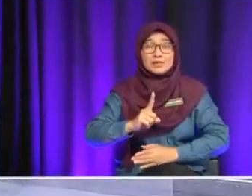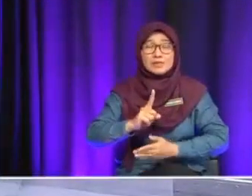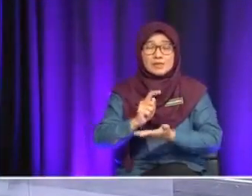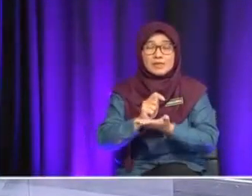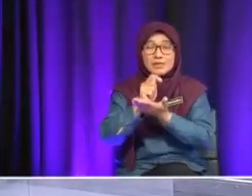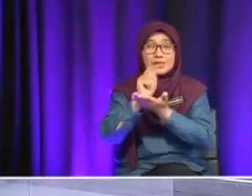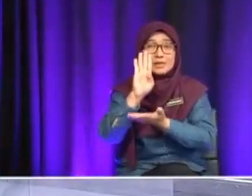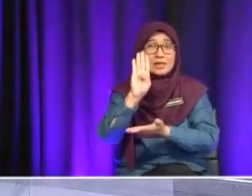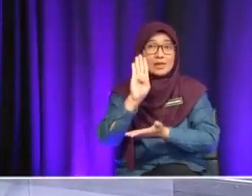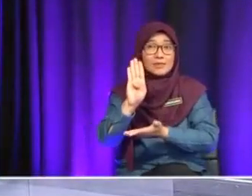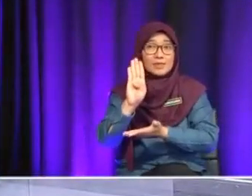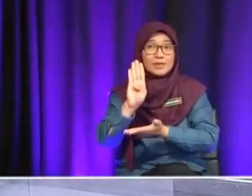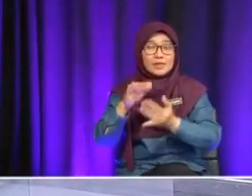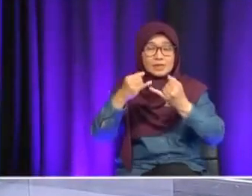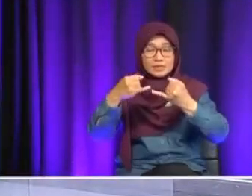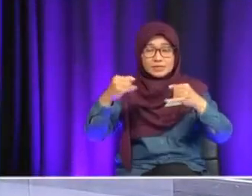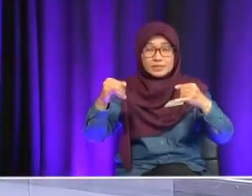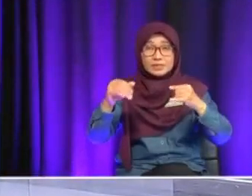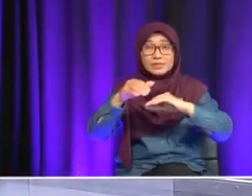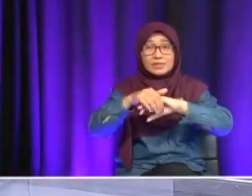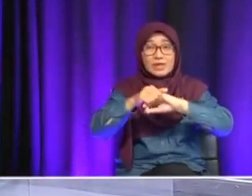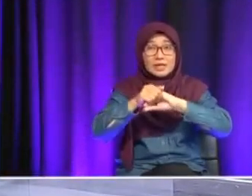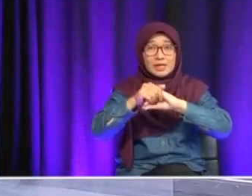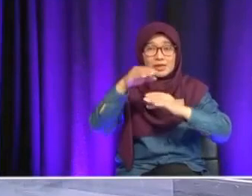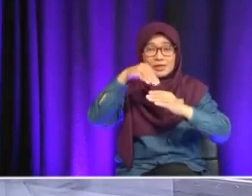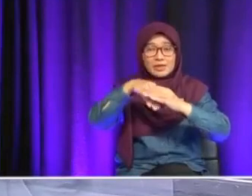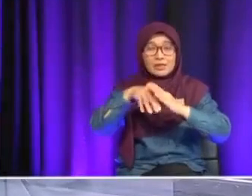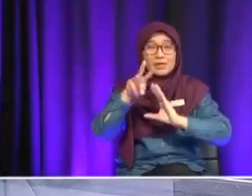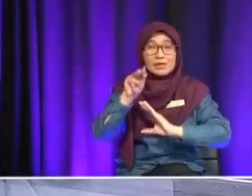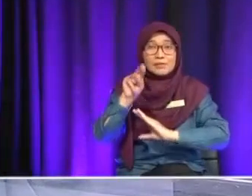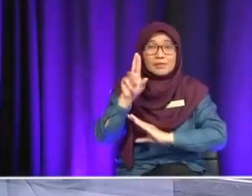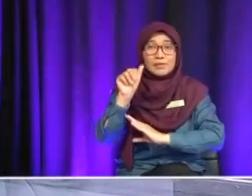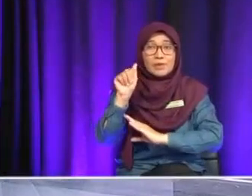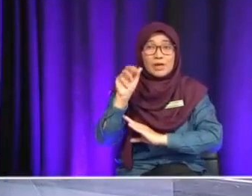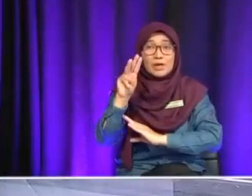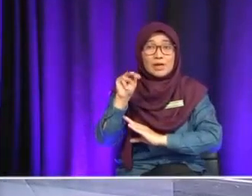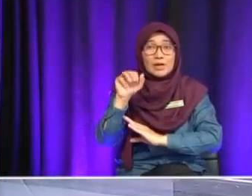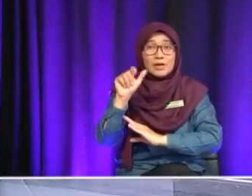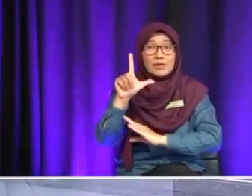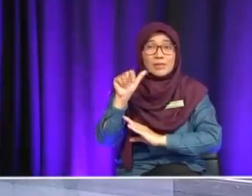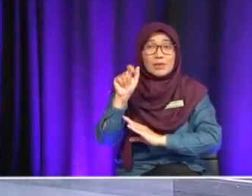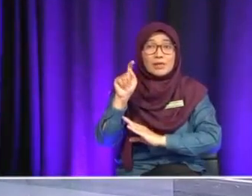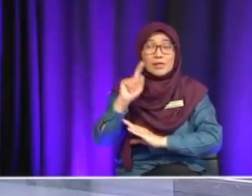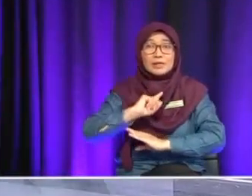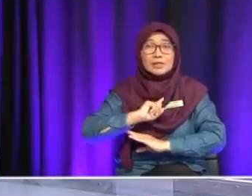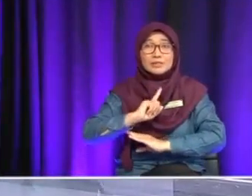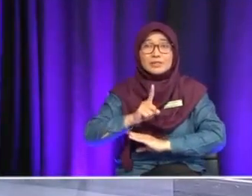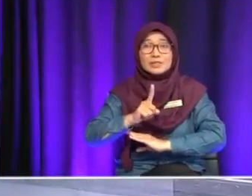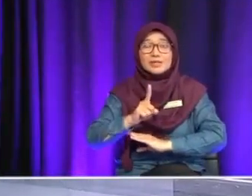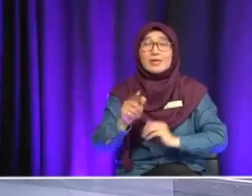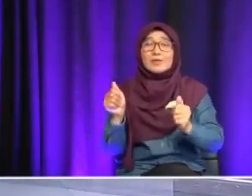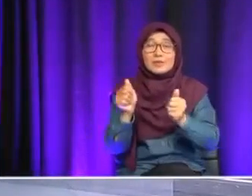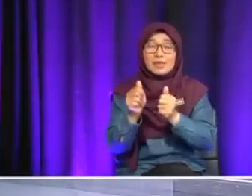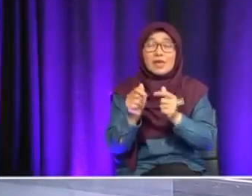4 dengan topik kita jenis akad dalam muamalat Islam. Dan bersama kita Ustazah Nur Suhaili Sapon. Ustazah,